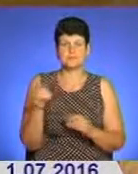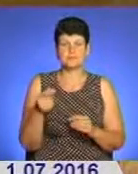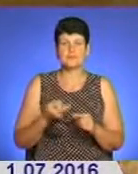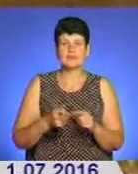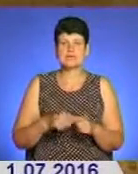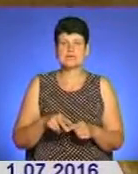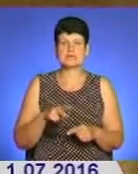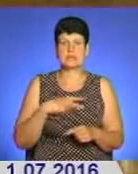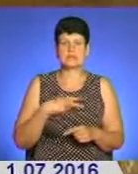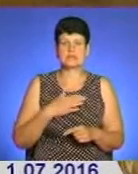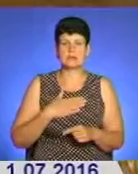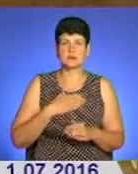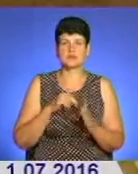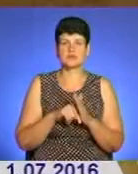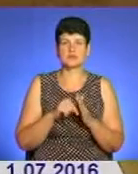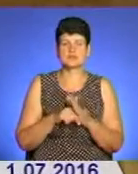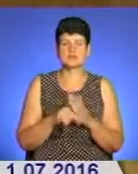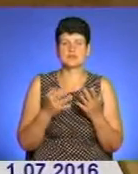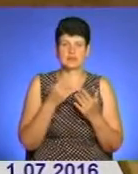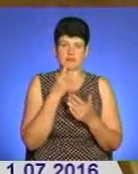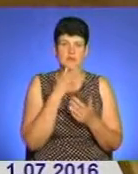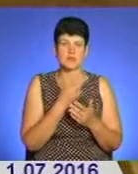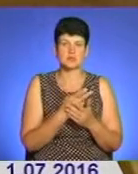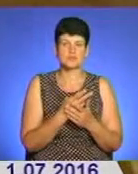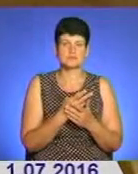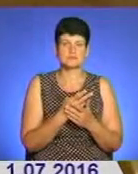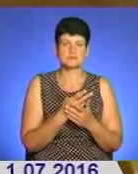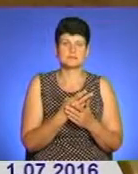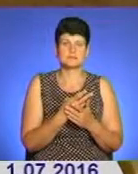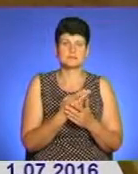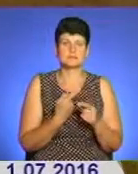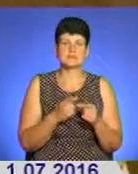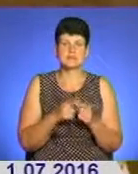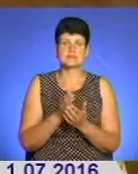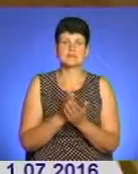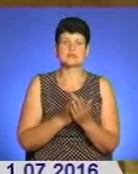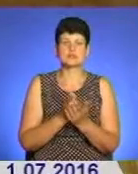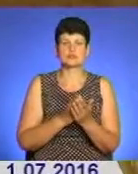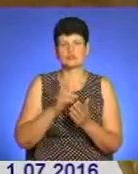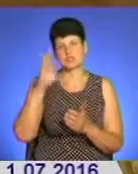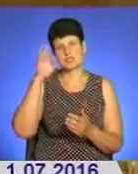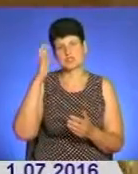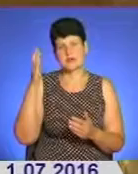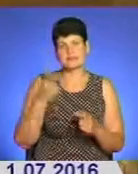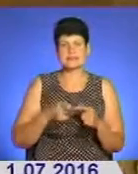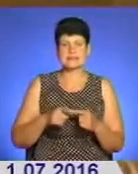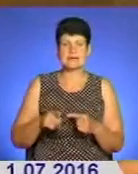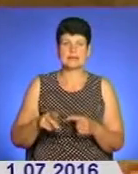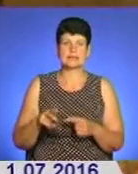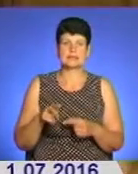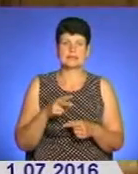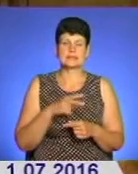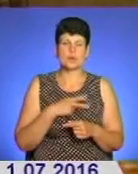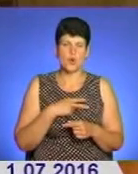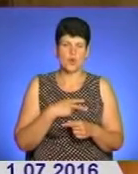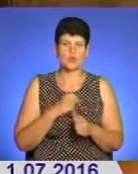означає, оскільки ви бачите, це за службу держави, це нагорода. Кожна